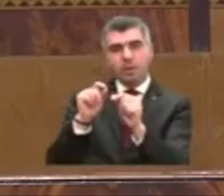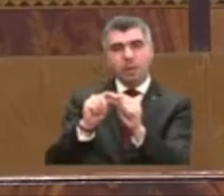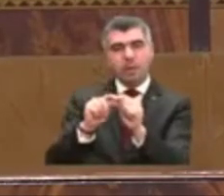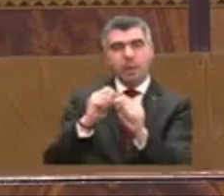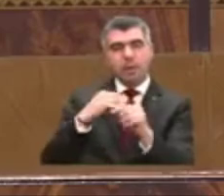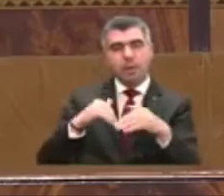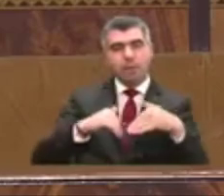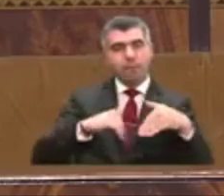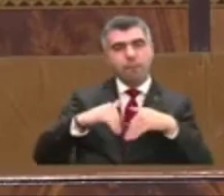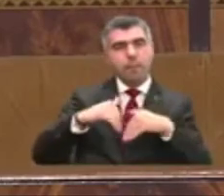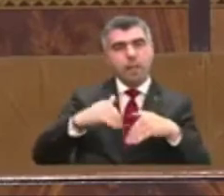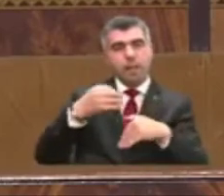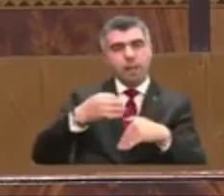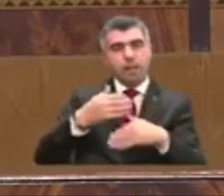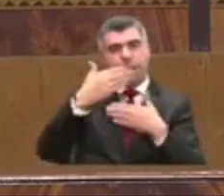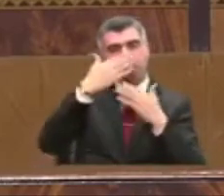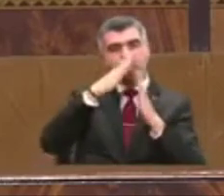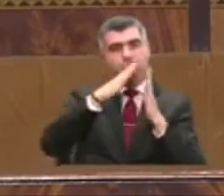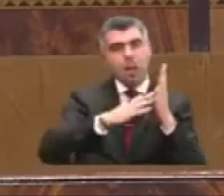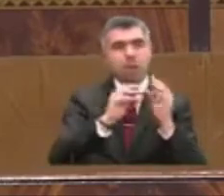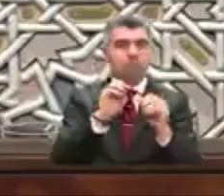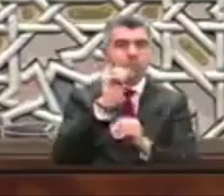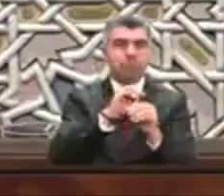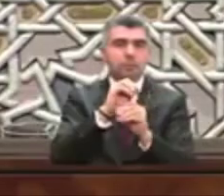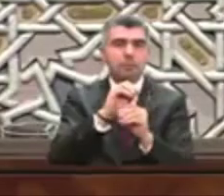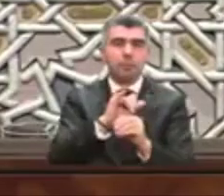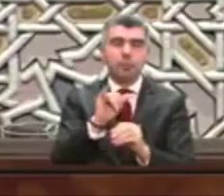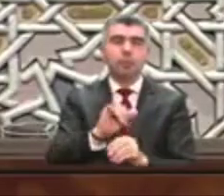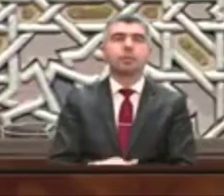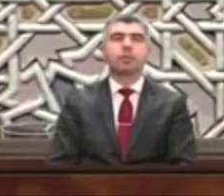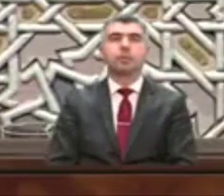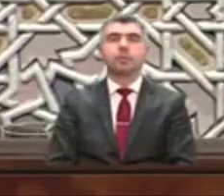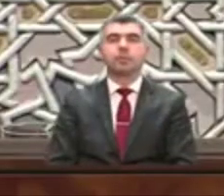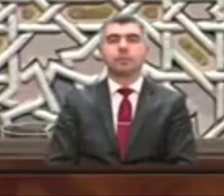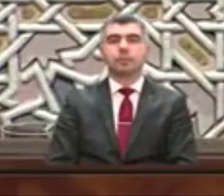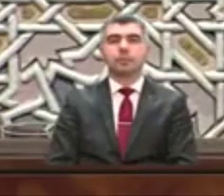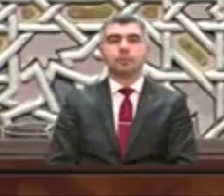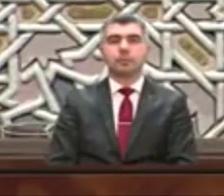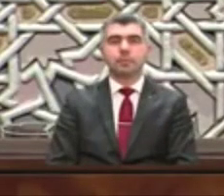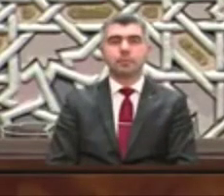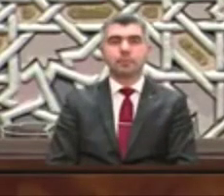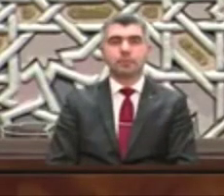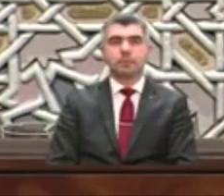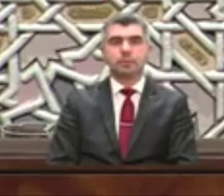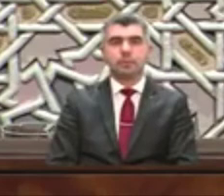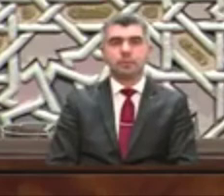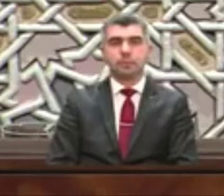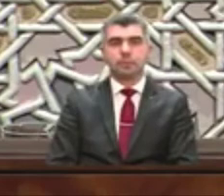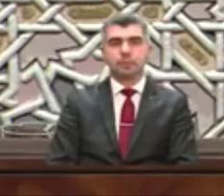الطرقية وصيانتها ببلادنا. شكرا. شكرا. جواب السيد الوزير.